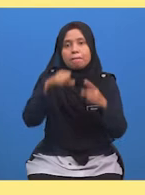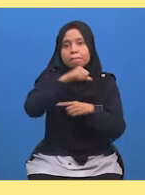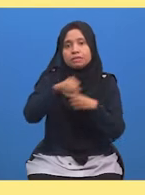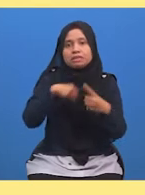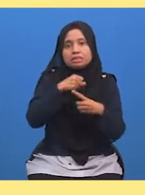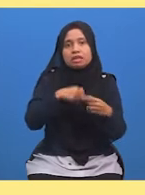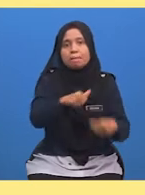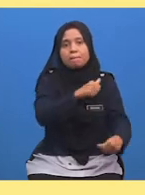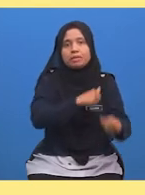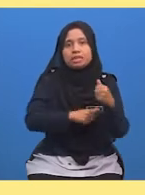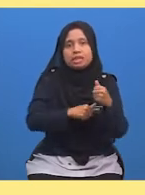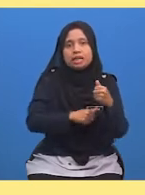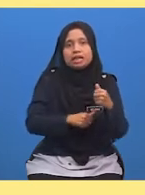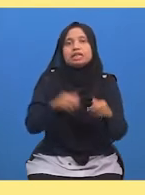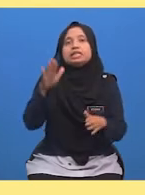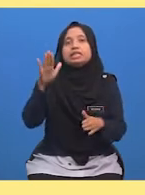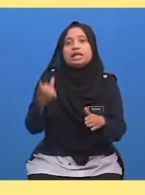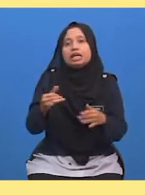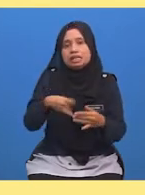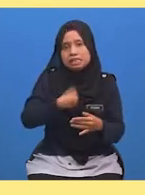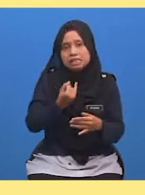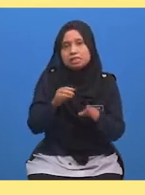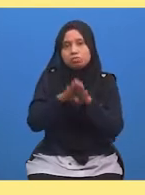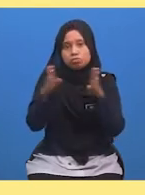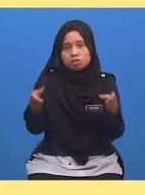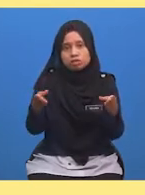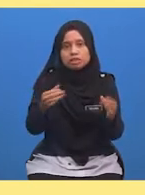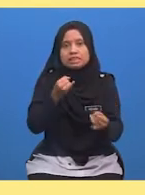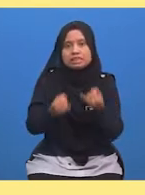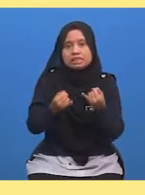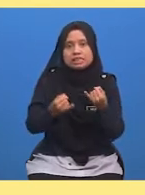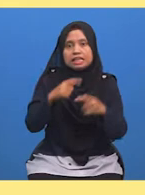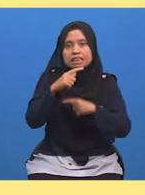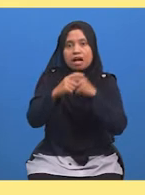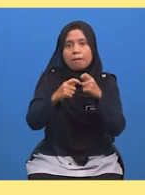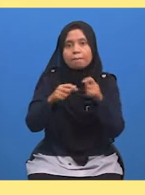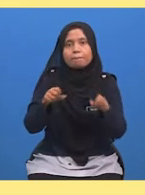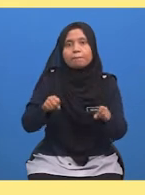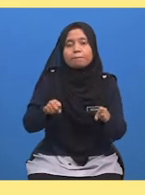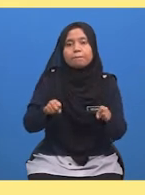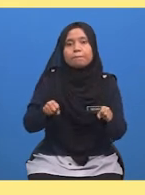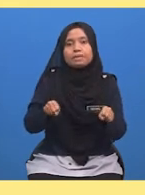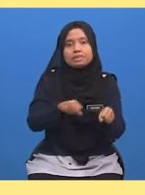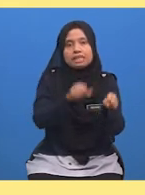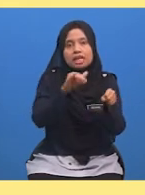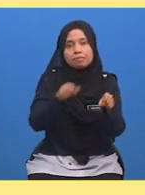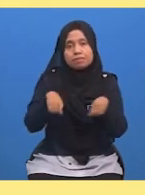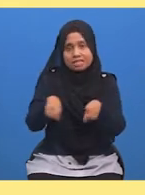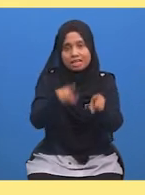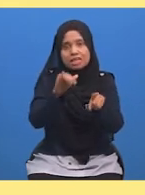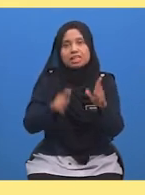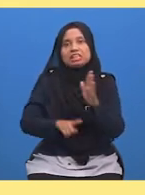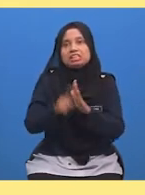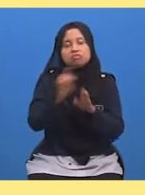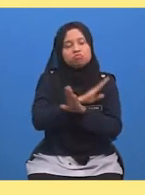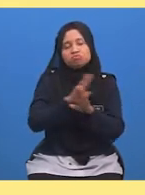persekitaran perniagaan yang ingin dibuka jika tahap persaingan yang tinggi tidak